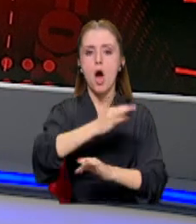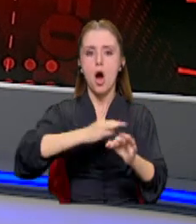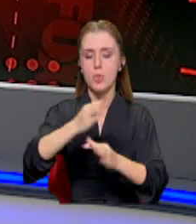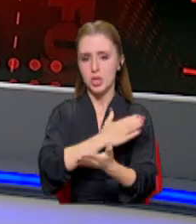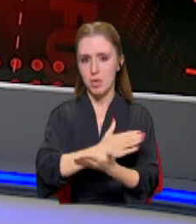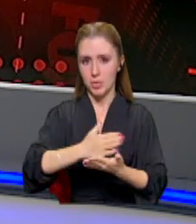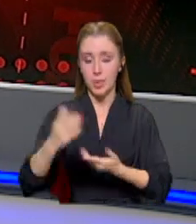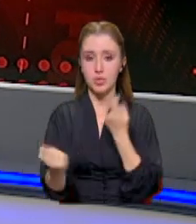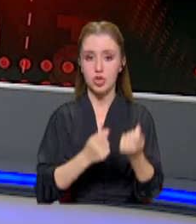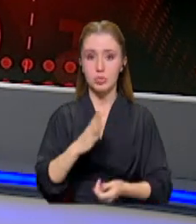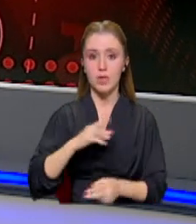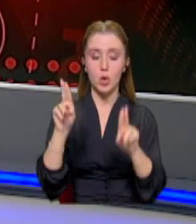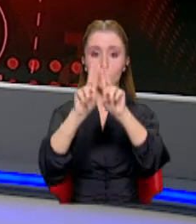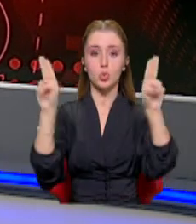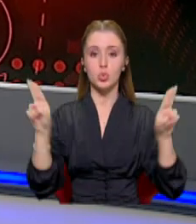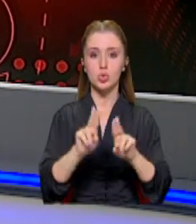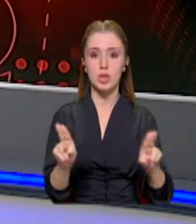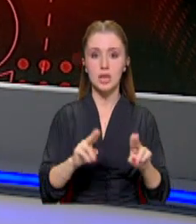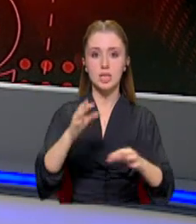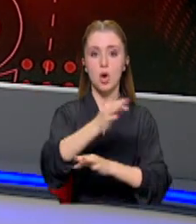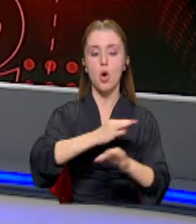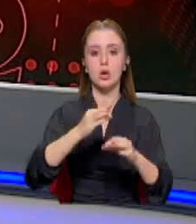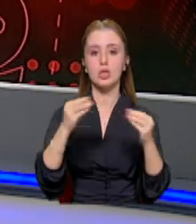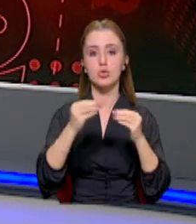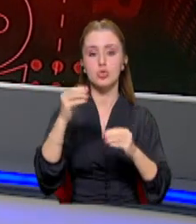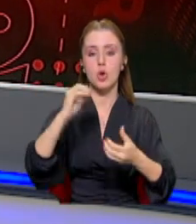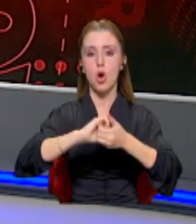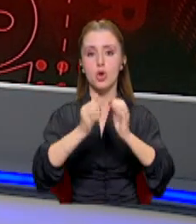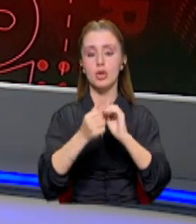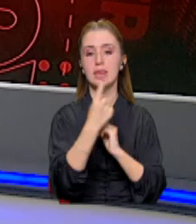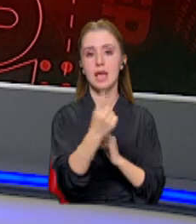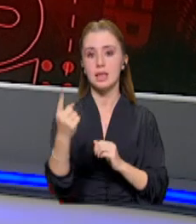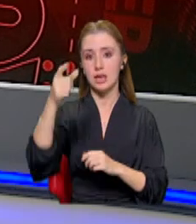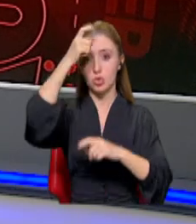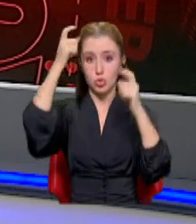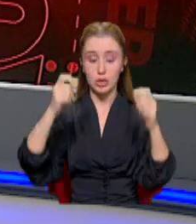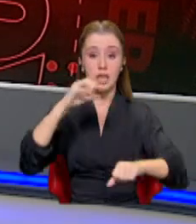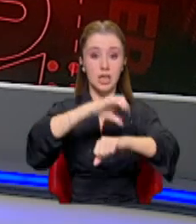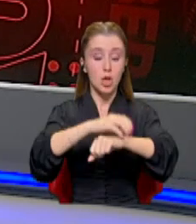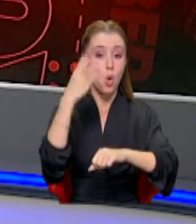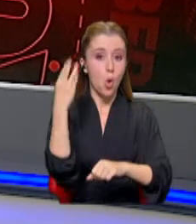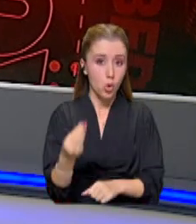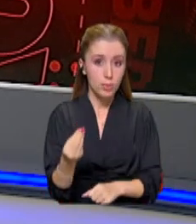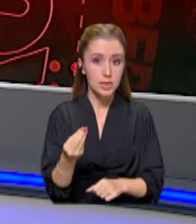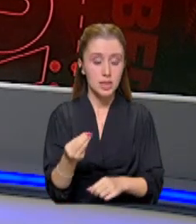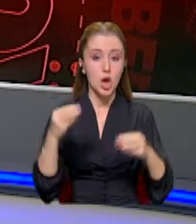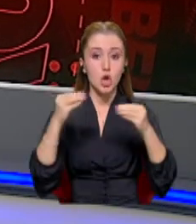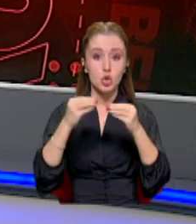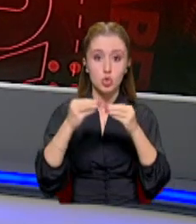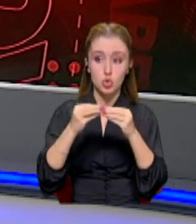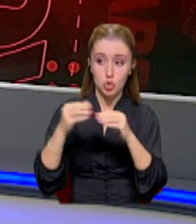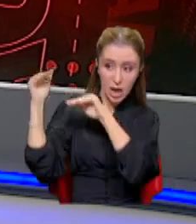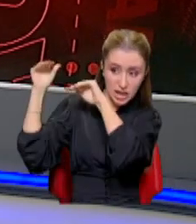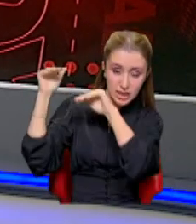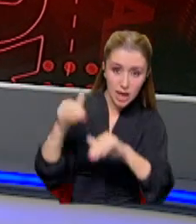operasyonlar uluslararası organize suç örgütlerinin bir bir Türkiye'de yakalanıyor oluşu suçlu